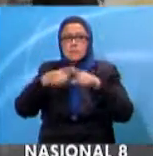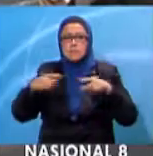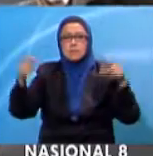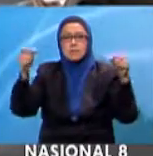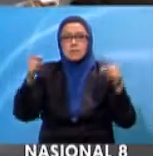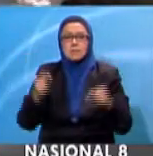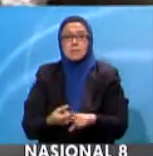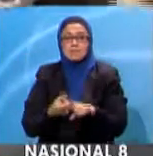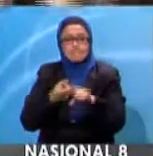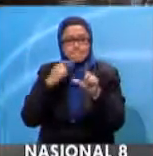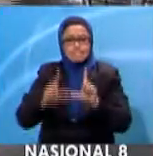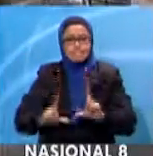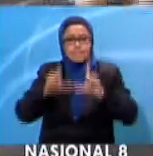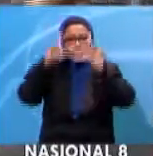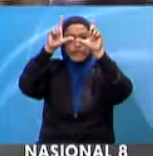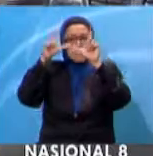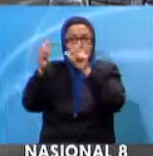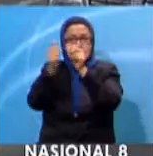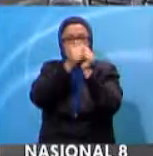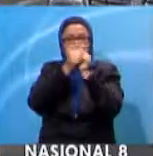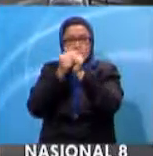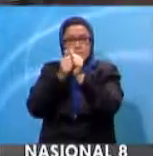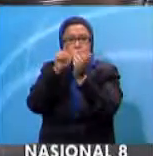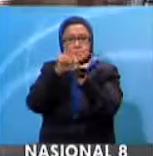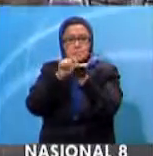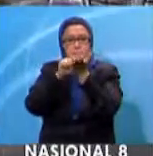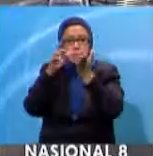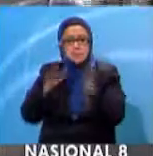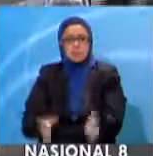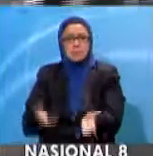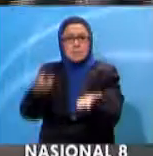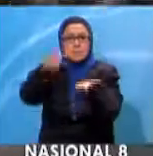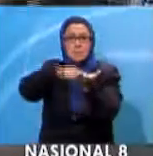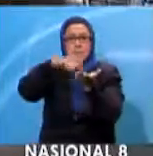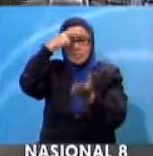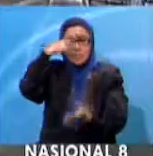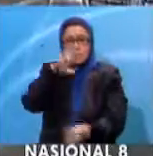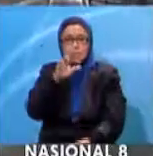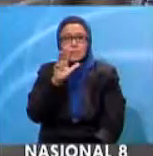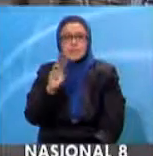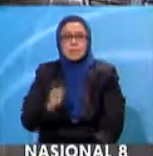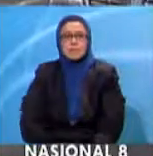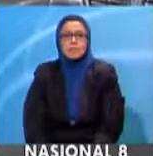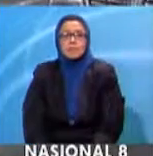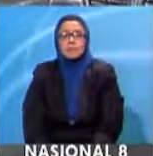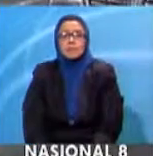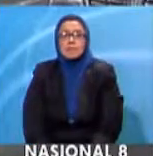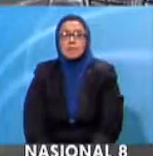Hamdan bersama jurukamera Idris Muhammad Nasir melaporkan untuk RTM.